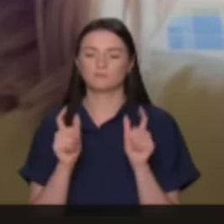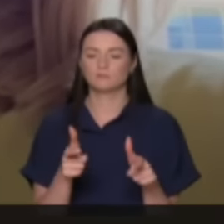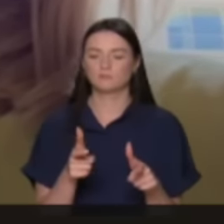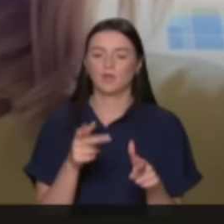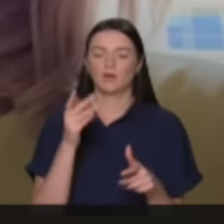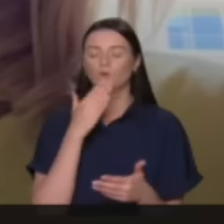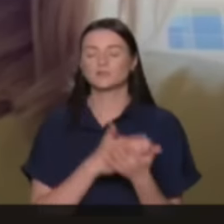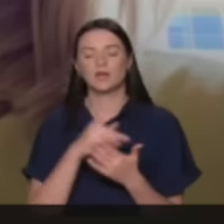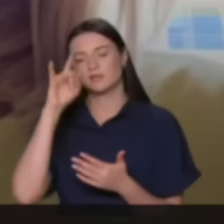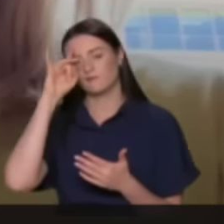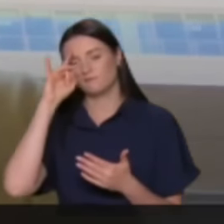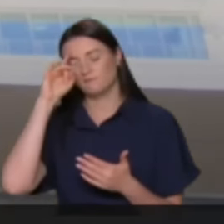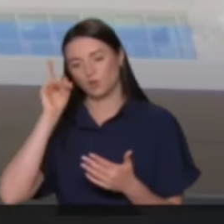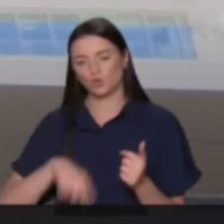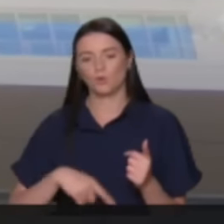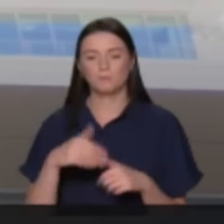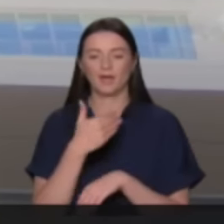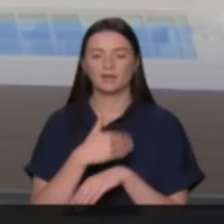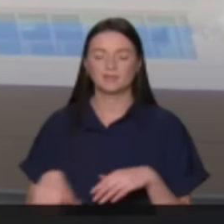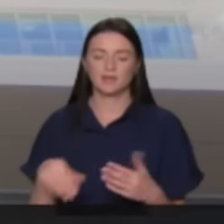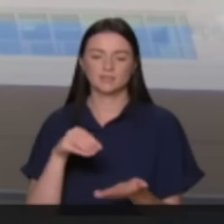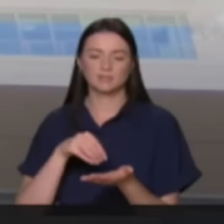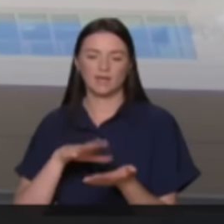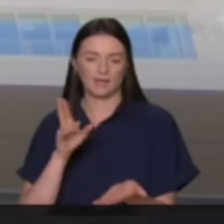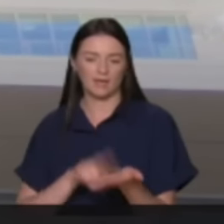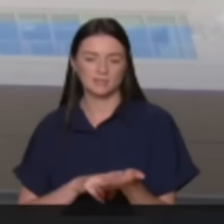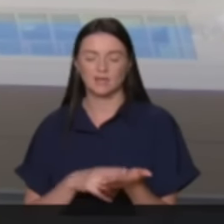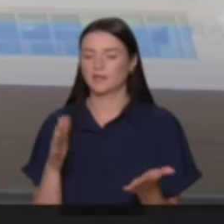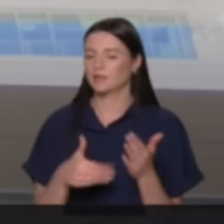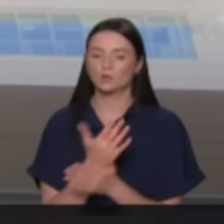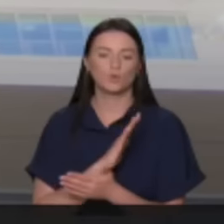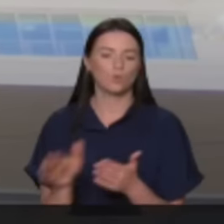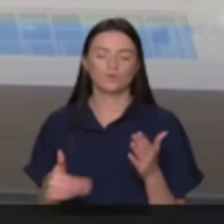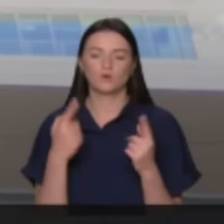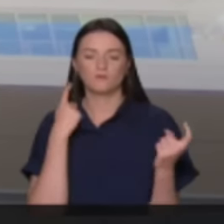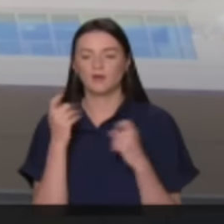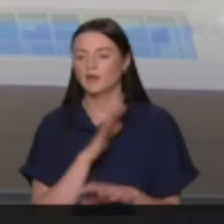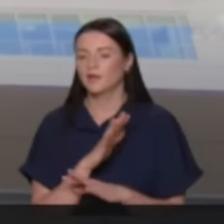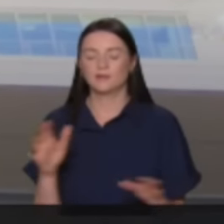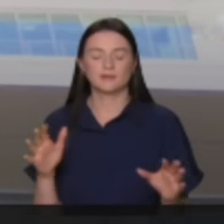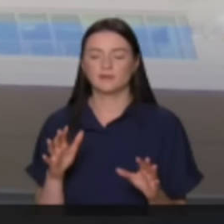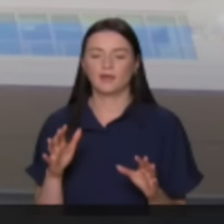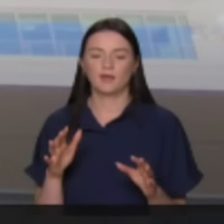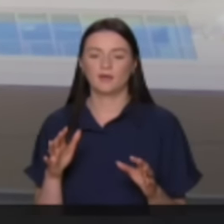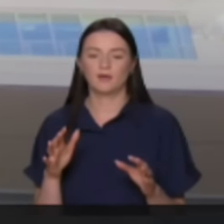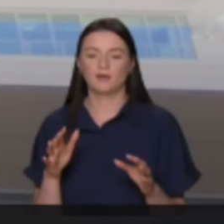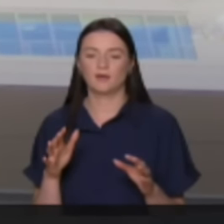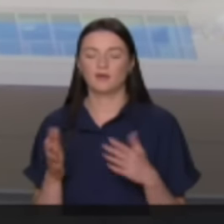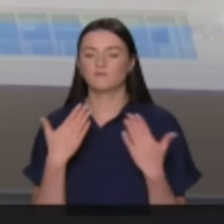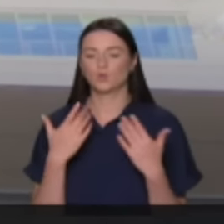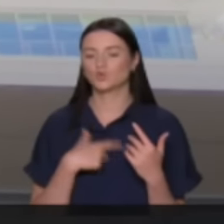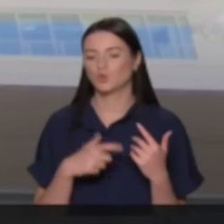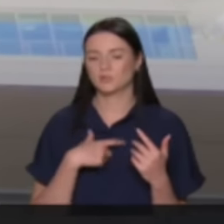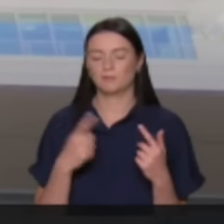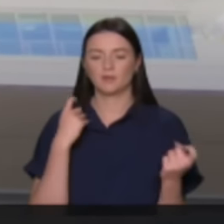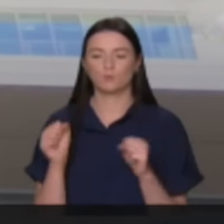відомі адреси місця реєстрації військовозобов'язаного, який не оновив дані, не актуалізував відносно до себе дані, який, можливо,